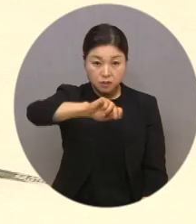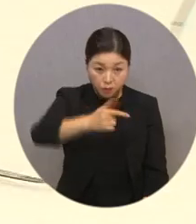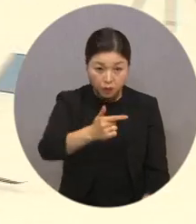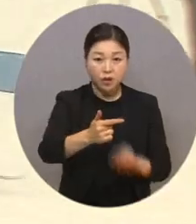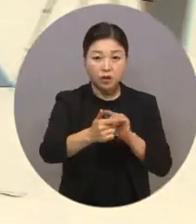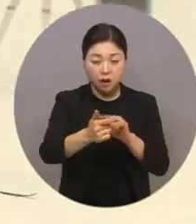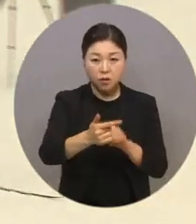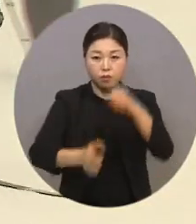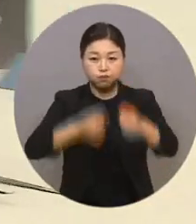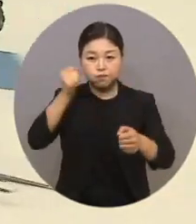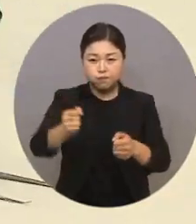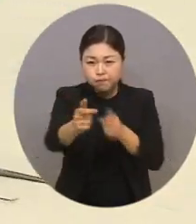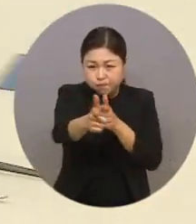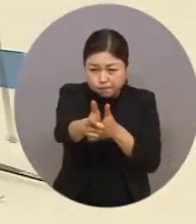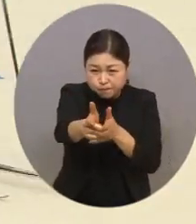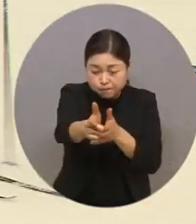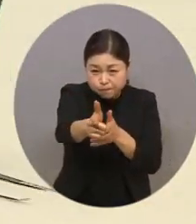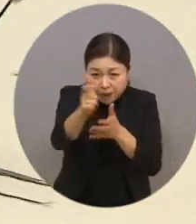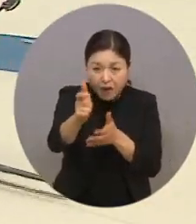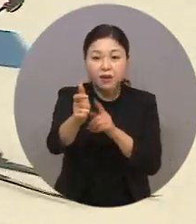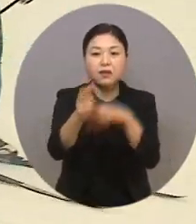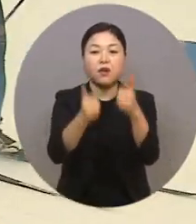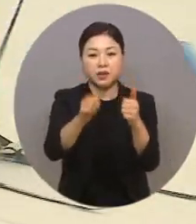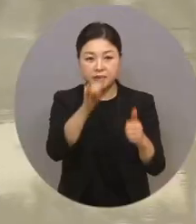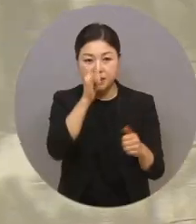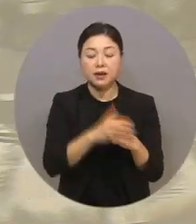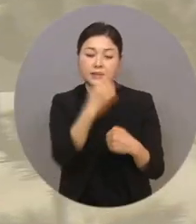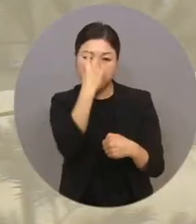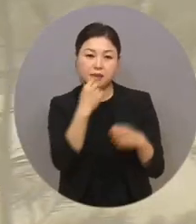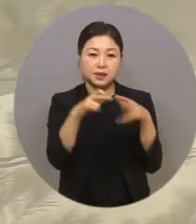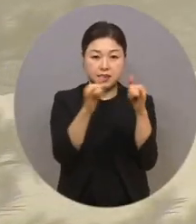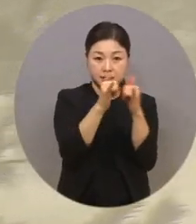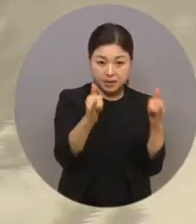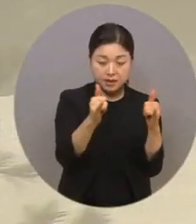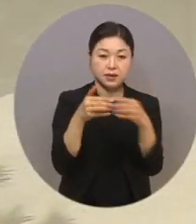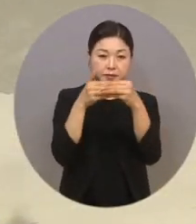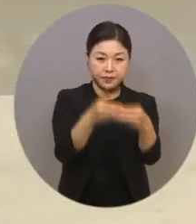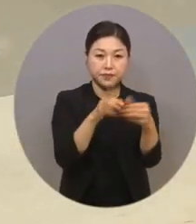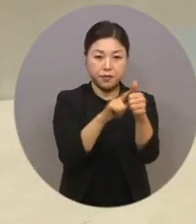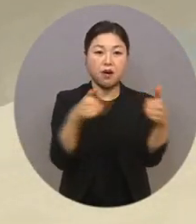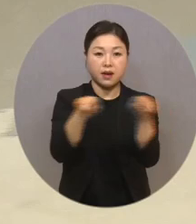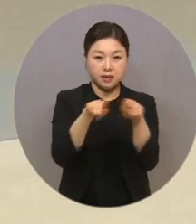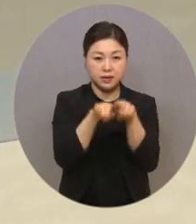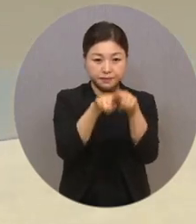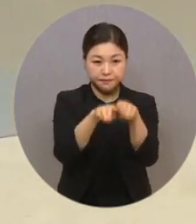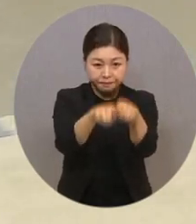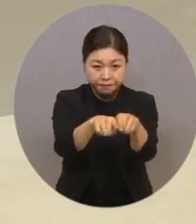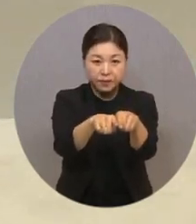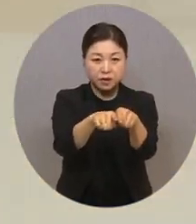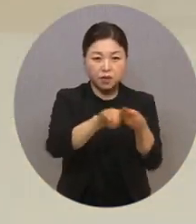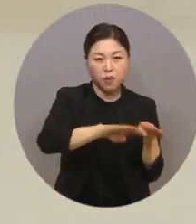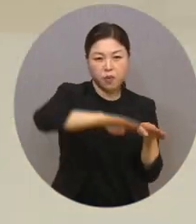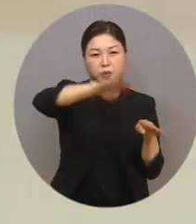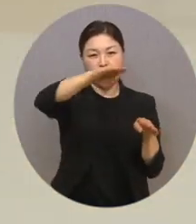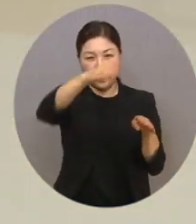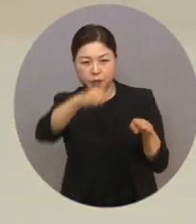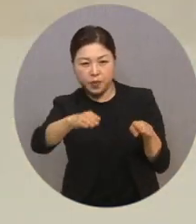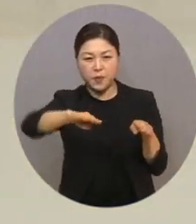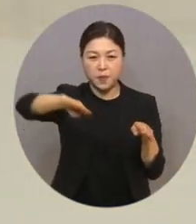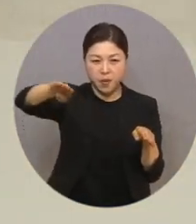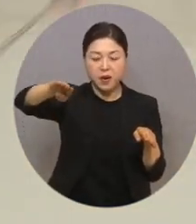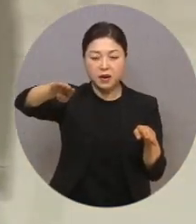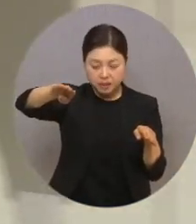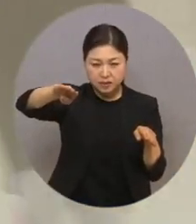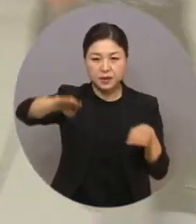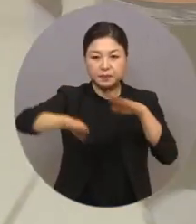종목이 열립니다 시각 장애를 가진 선수들은 가이드 러너와 함께 호흡을 맞추며 오르막과 내리막 등 코스를